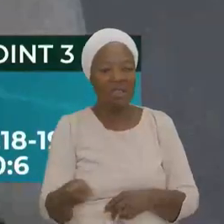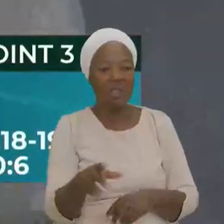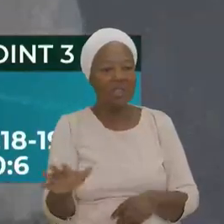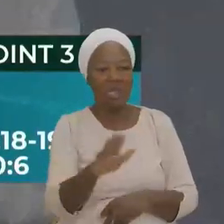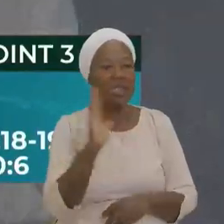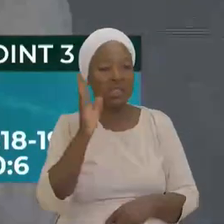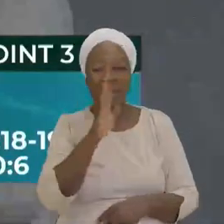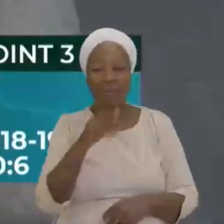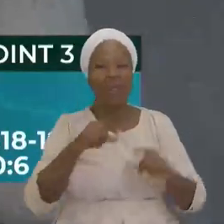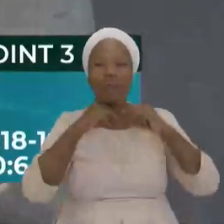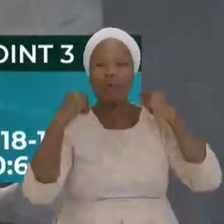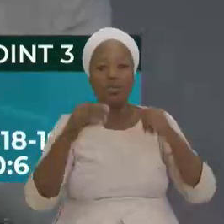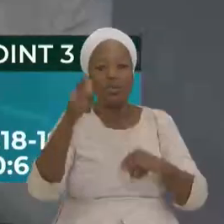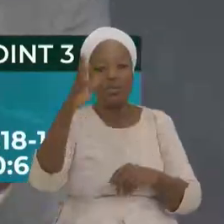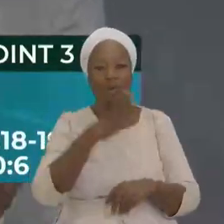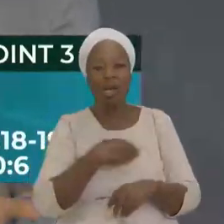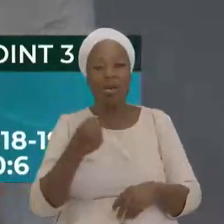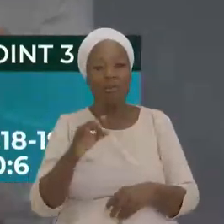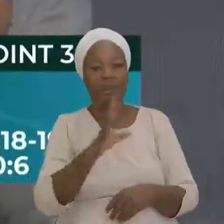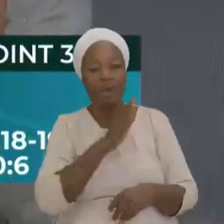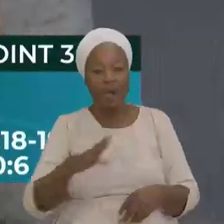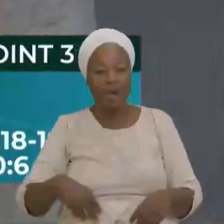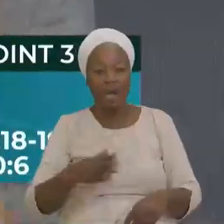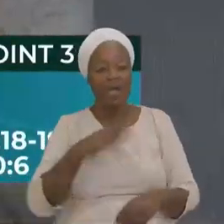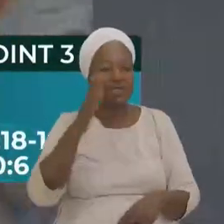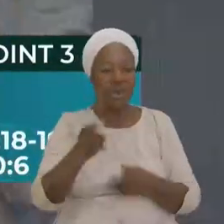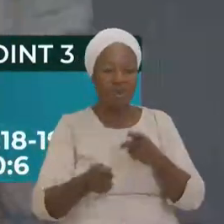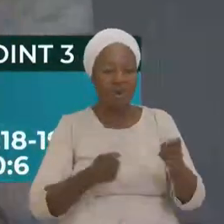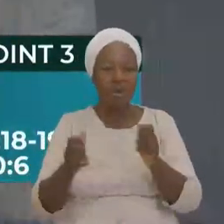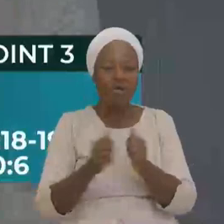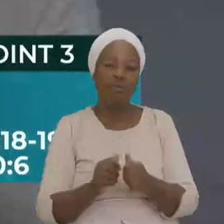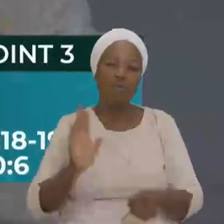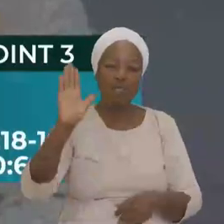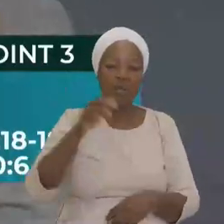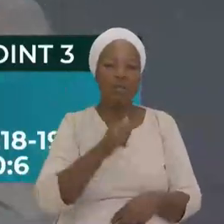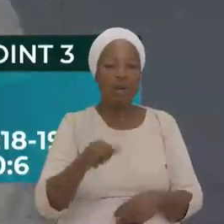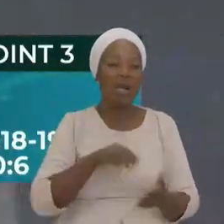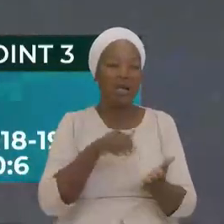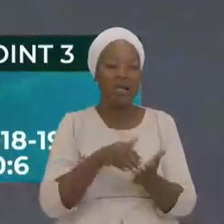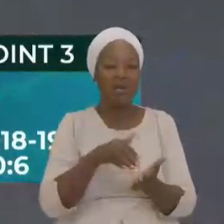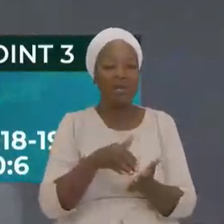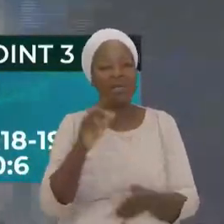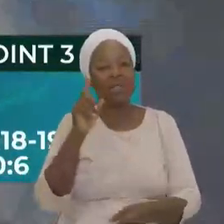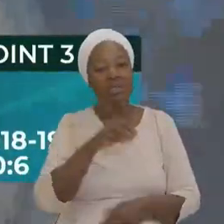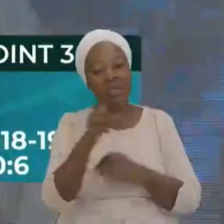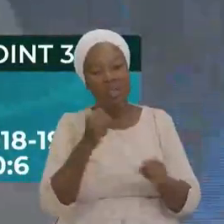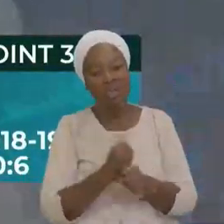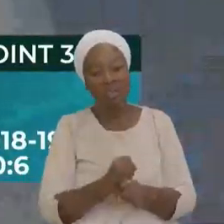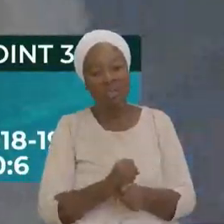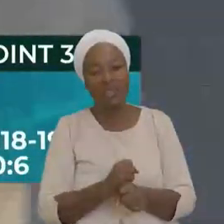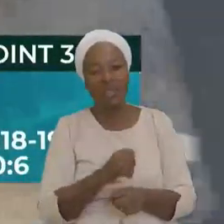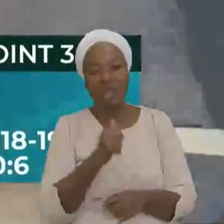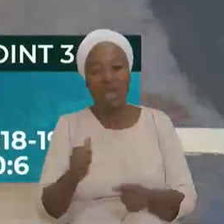la seconde mort n'a point de pouvoir sur eux, mais ils seront sacrificateurs de Dieu et de Christ, et ils régneront avec lui